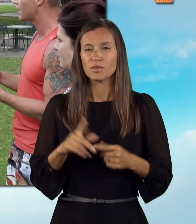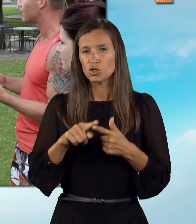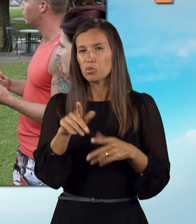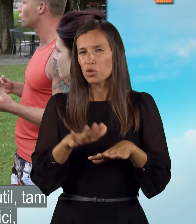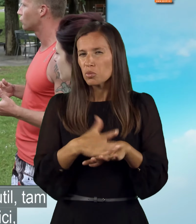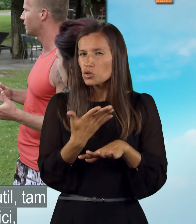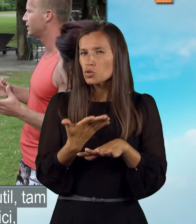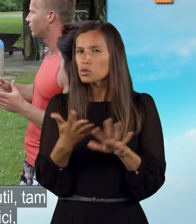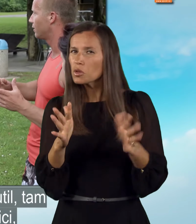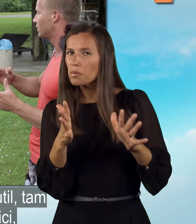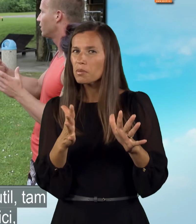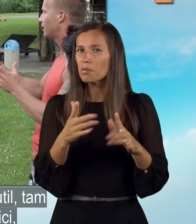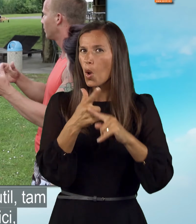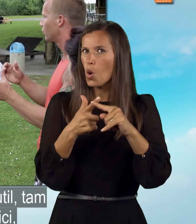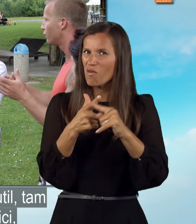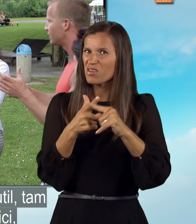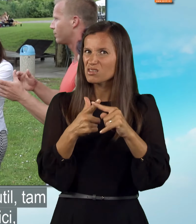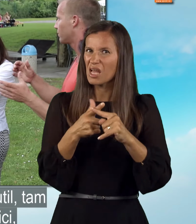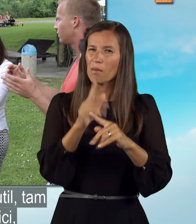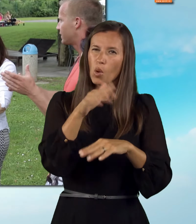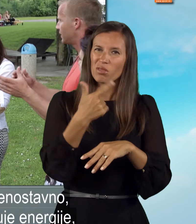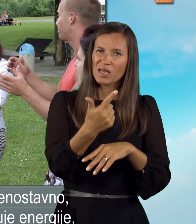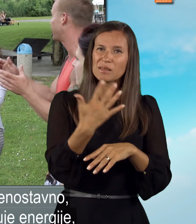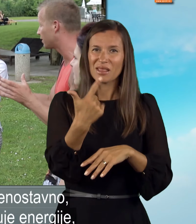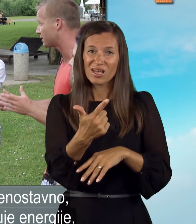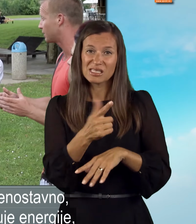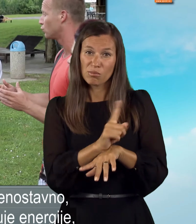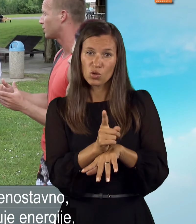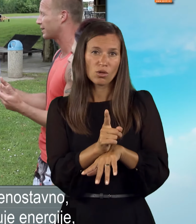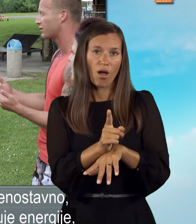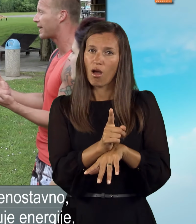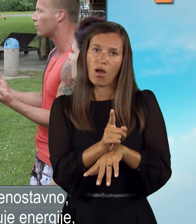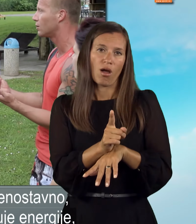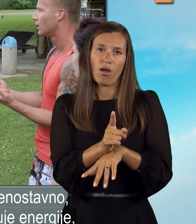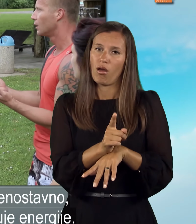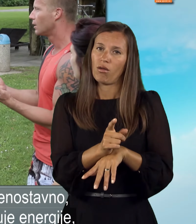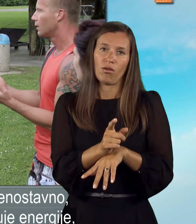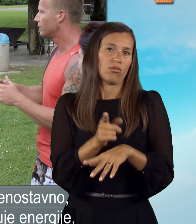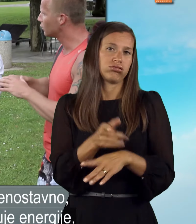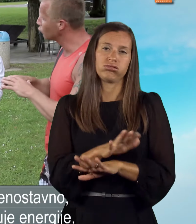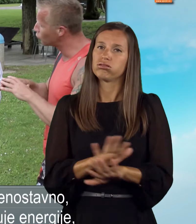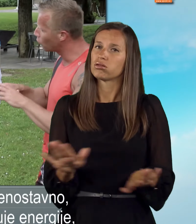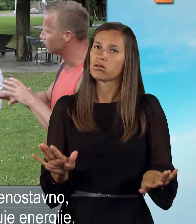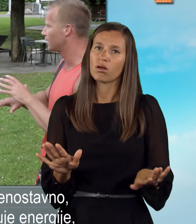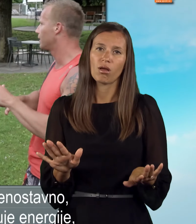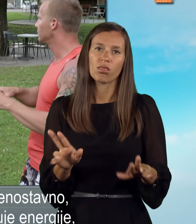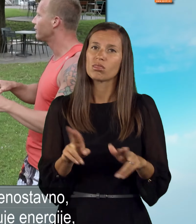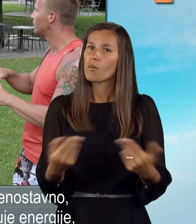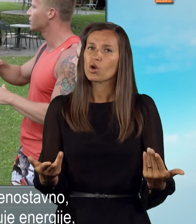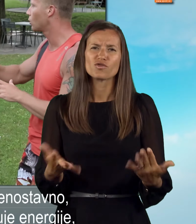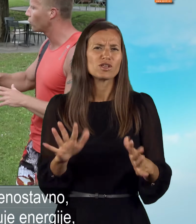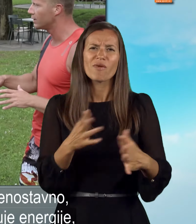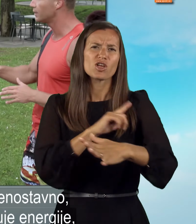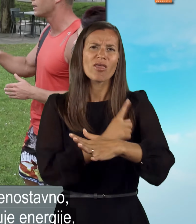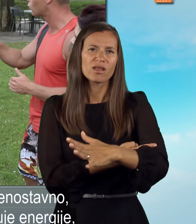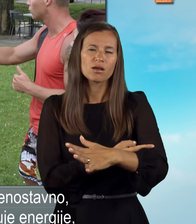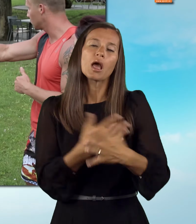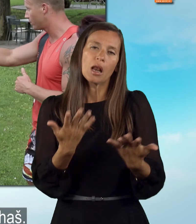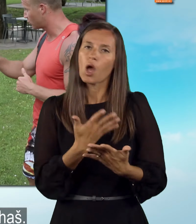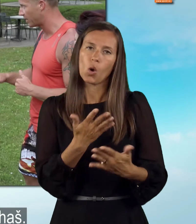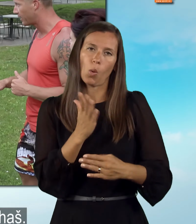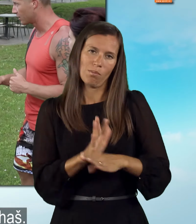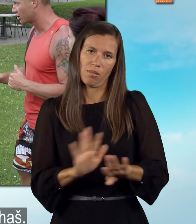Ti nekako počutu, recimo, ne, tam nekje na polovici, po 20-25 minutah, da enostavno, da je to to, da, ne vem, ti zmanjkuje energije,